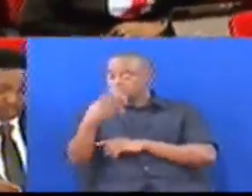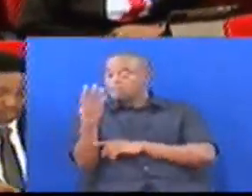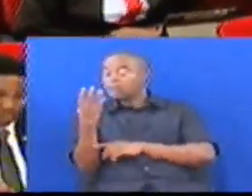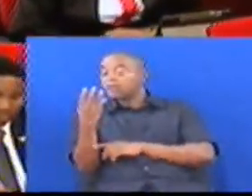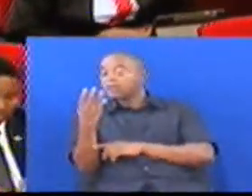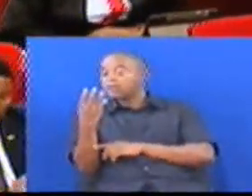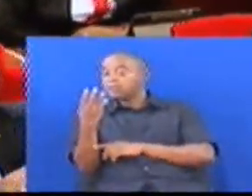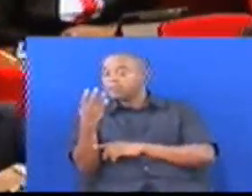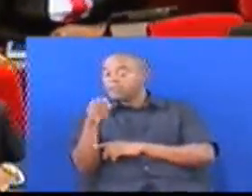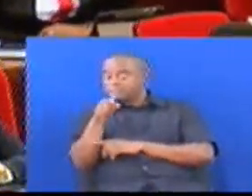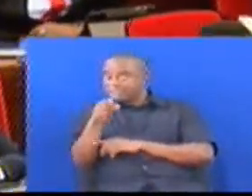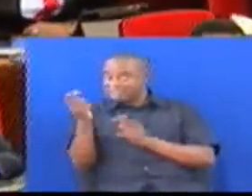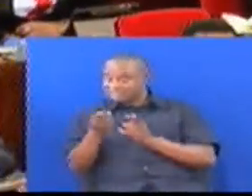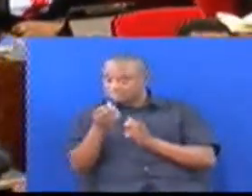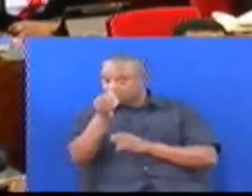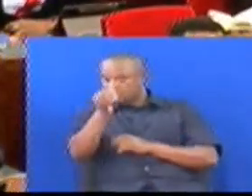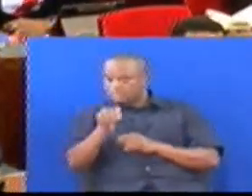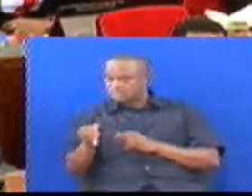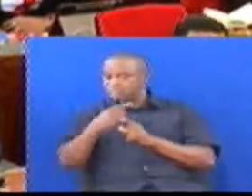734.99 sawa na